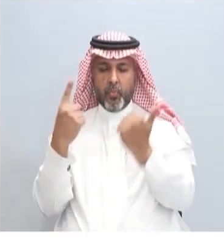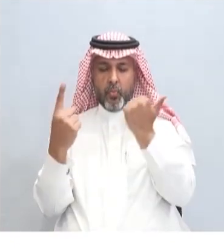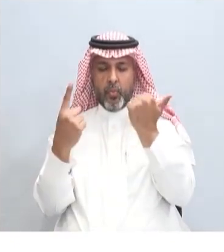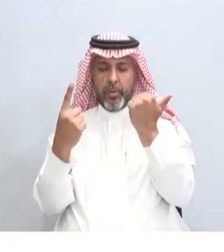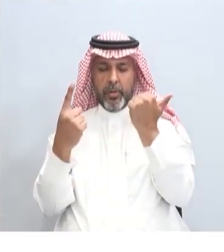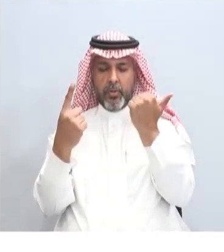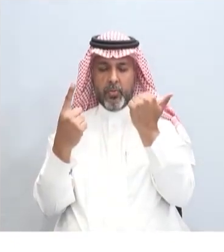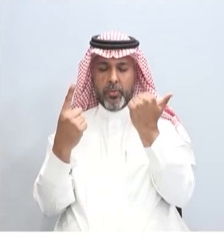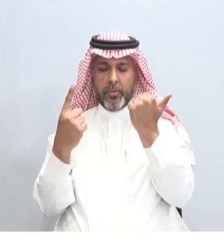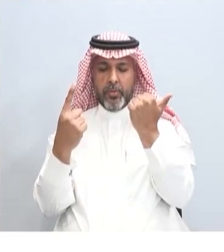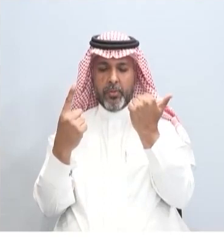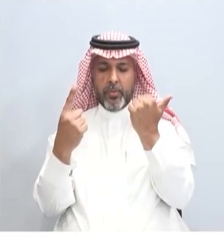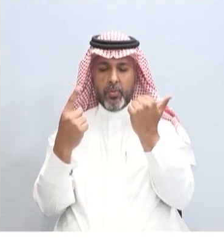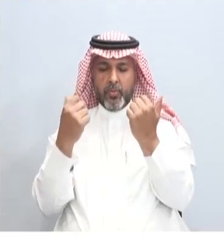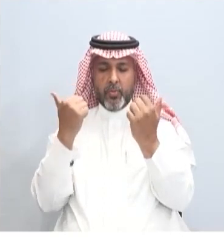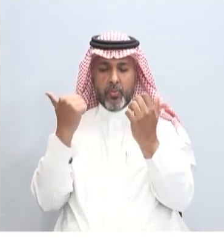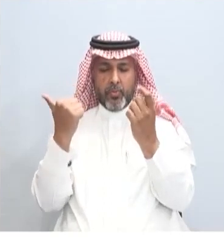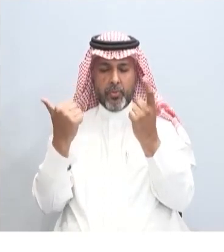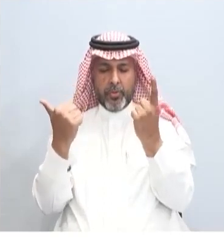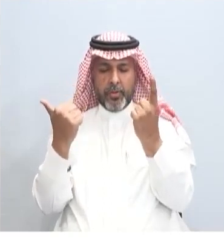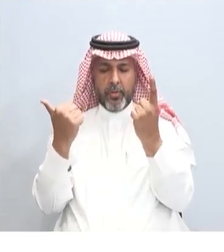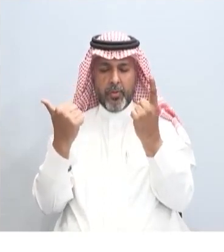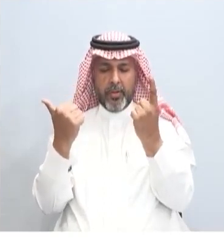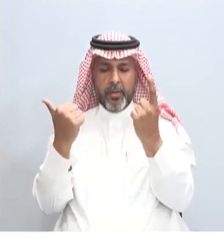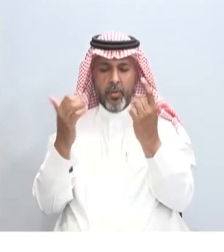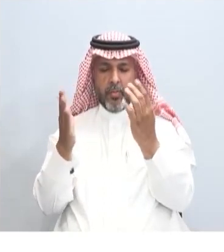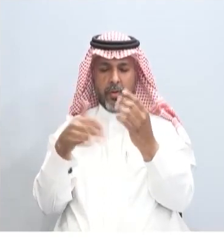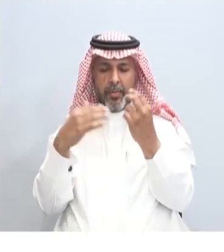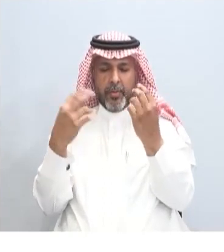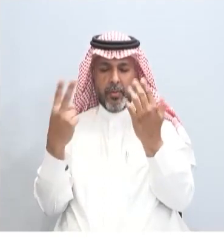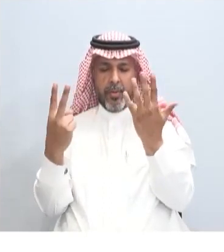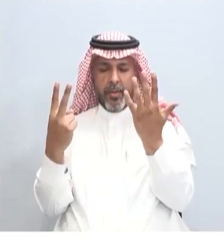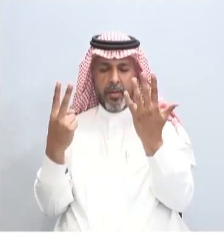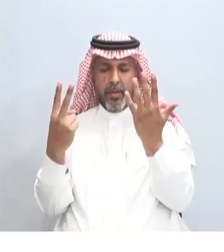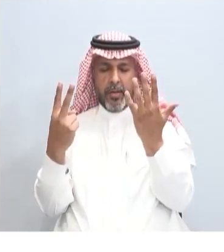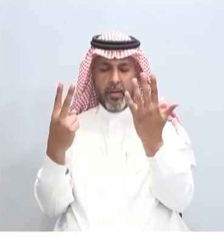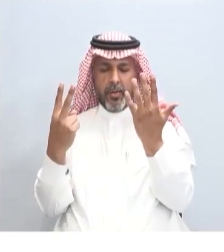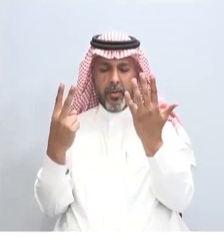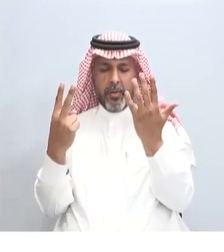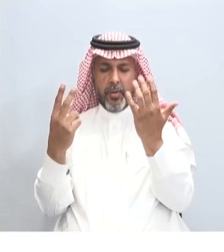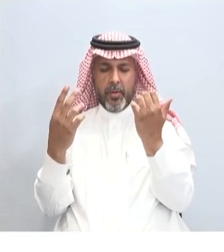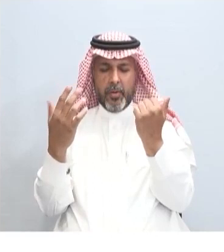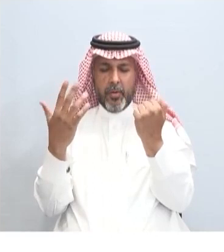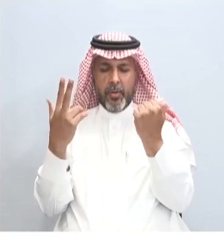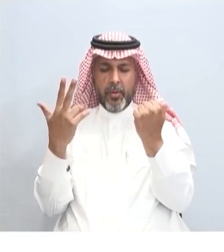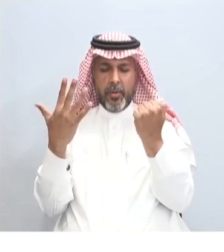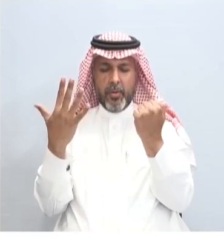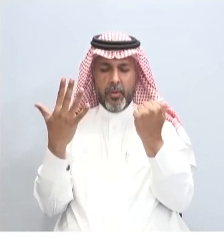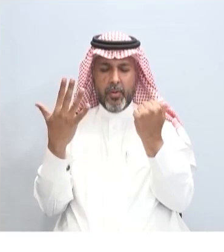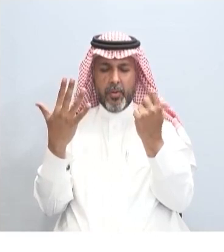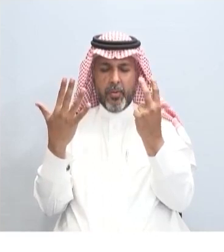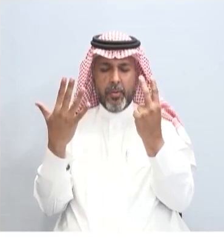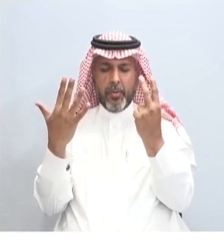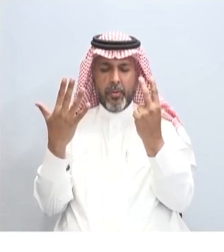وست وست وواد هذا مجموعهم سب 2 وخ وخ و 2